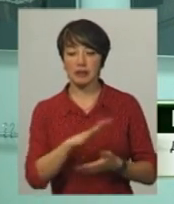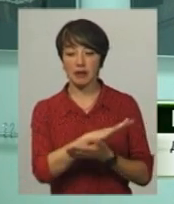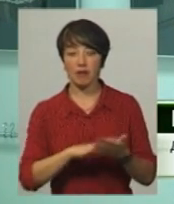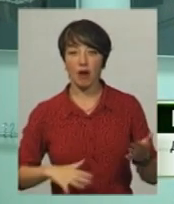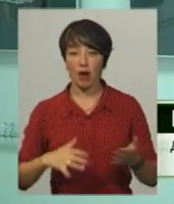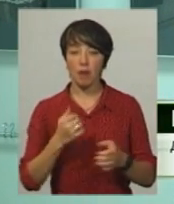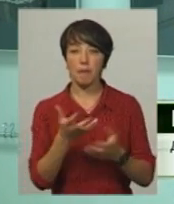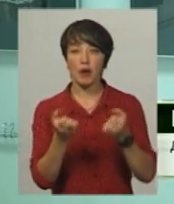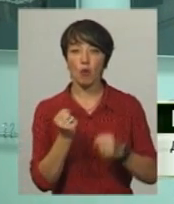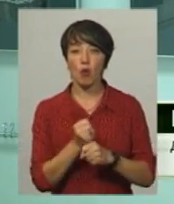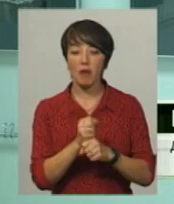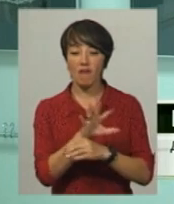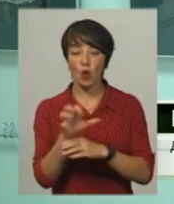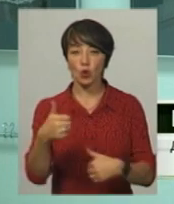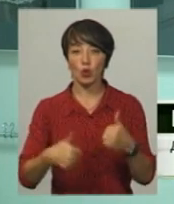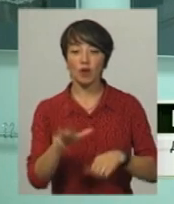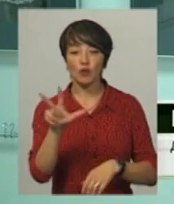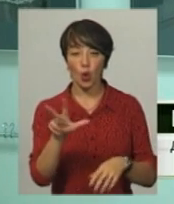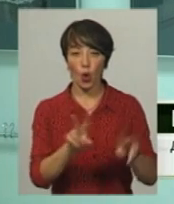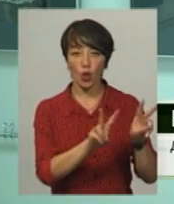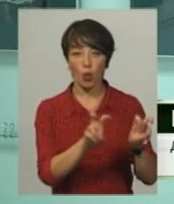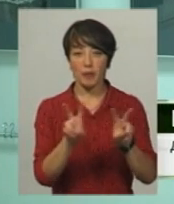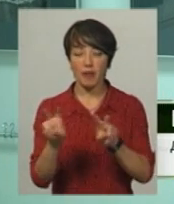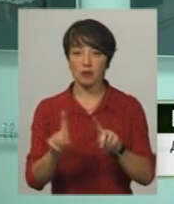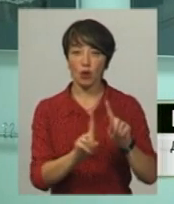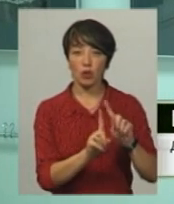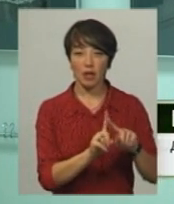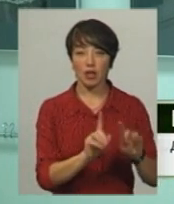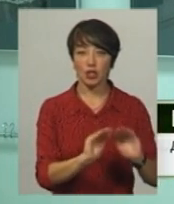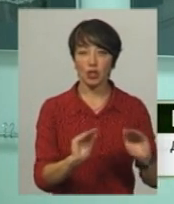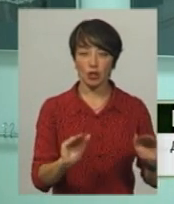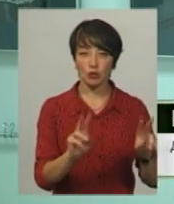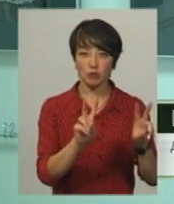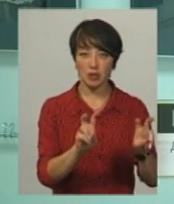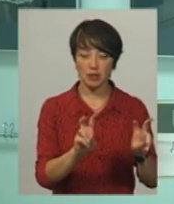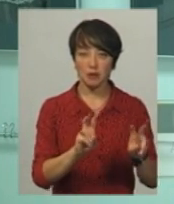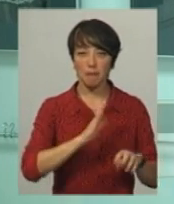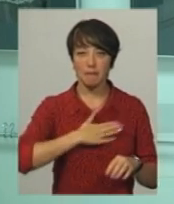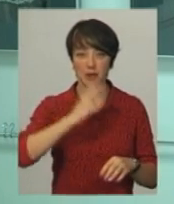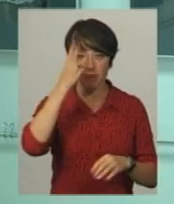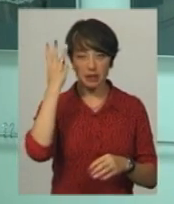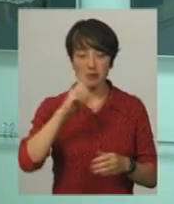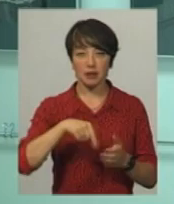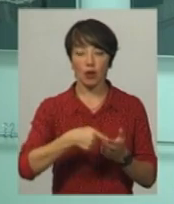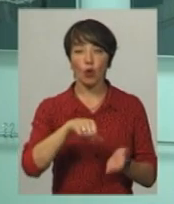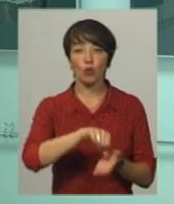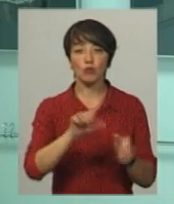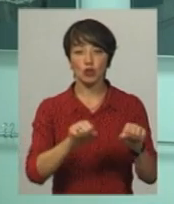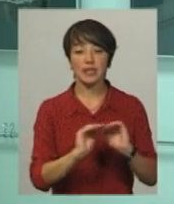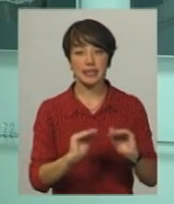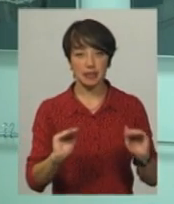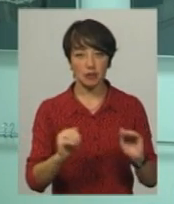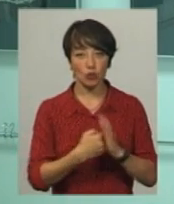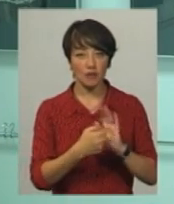робіт на фотоконкурс у трьох номінаціях. Одна дитяча номінація «Мій Хмельницький», де можуть приймати участь діти